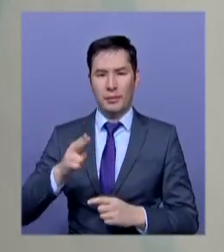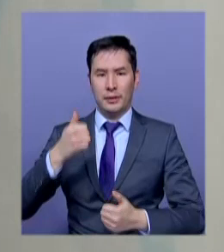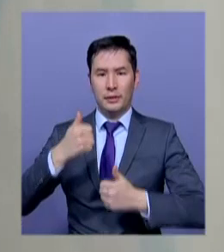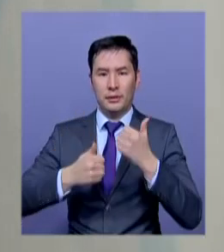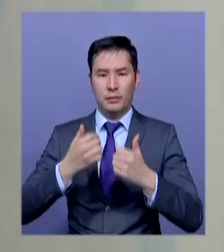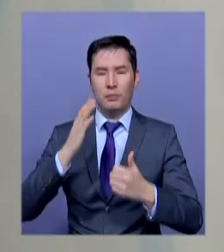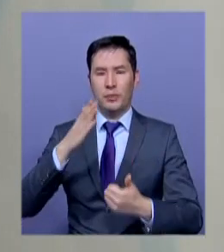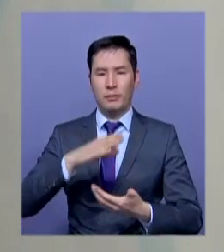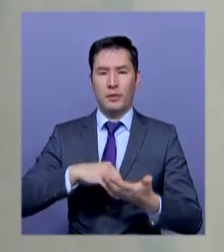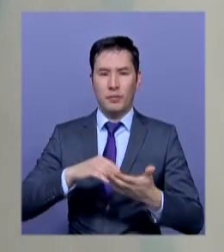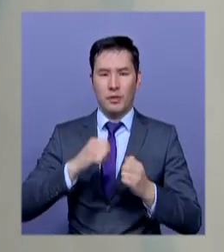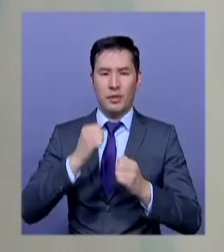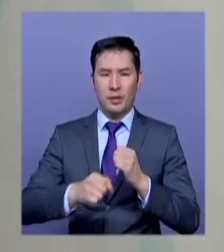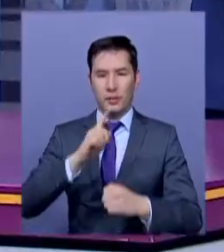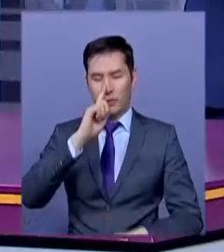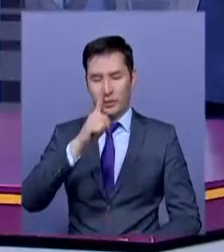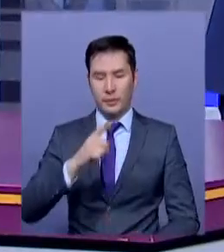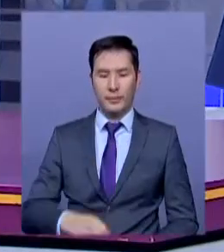түрде өткізілетін болады деп ойлаймын.